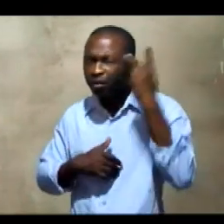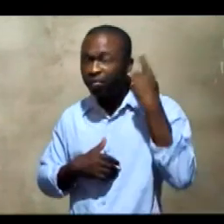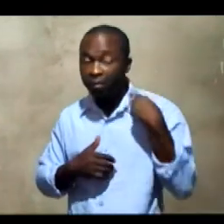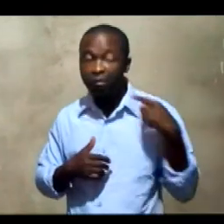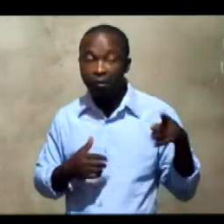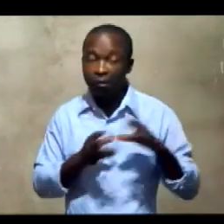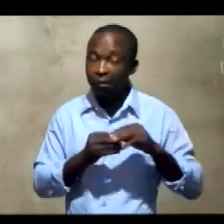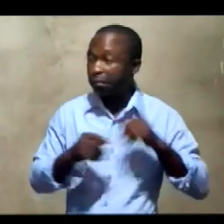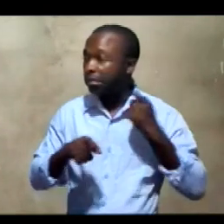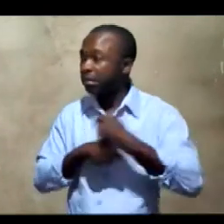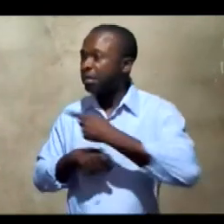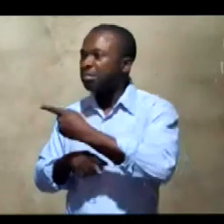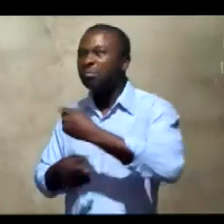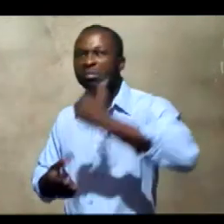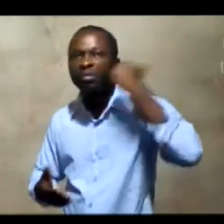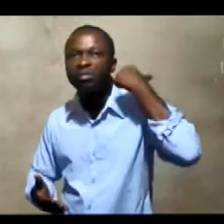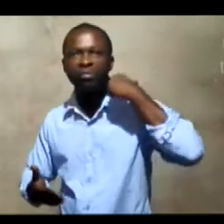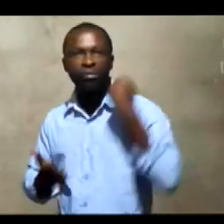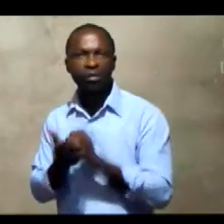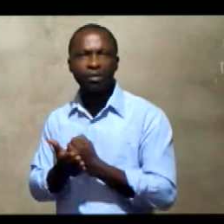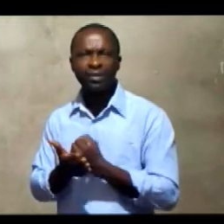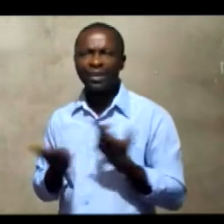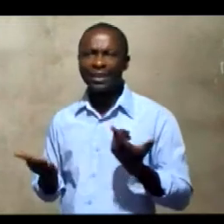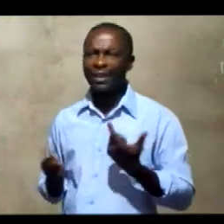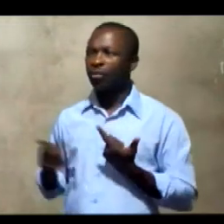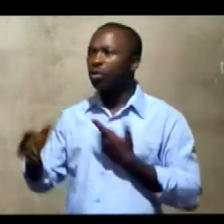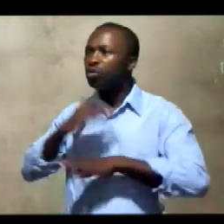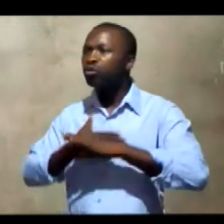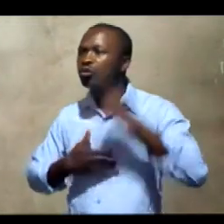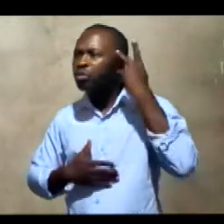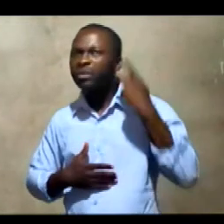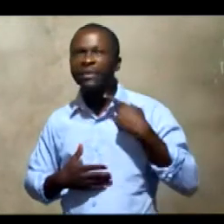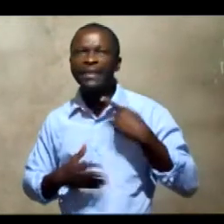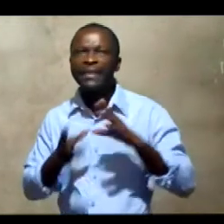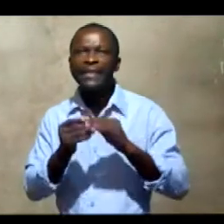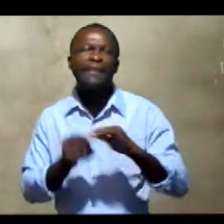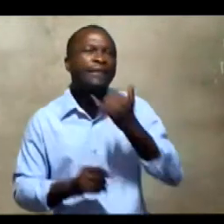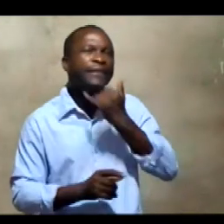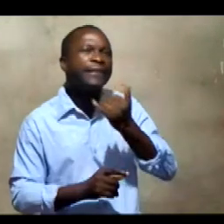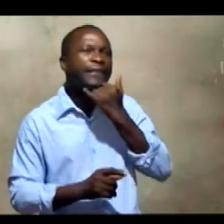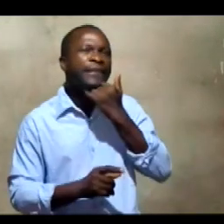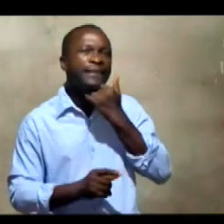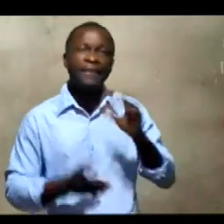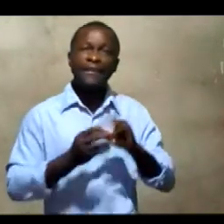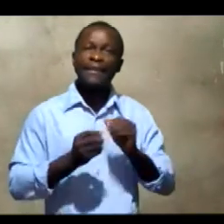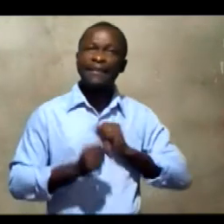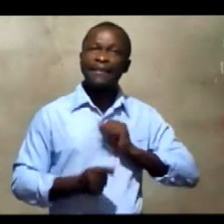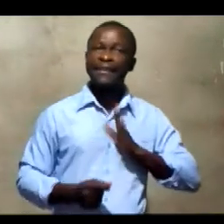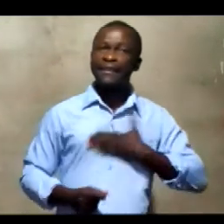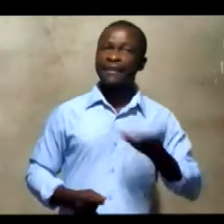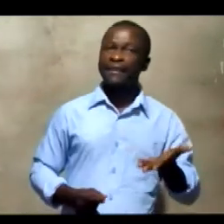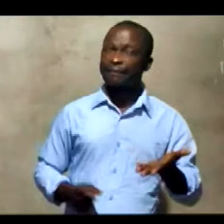sous-préfet, qui lui aussi a tenu à sortir de ses bancs, allant jusqu'à évoquer l'éventualité d'une poursuite en justice contre le responsable du MRC